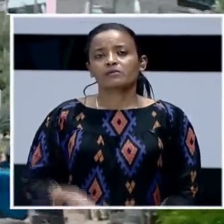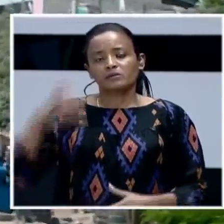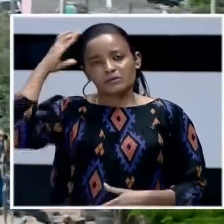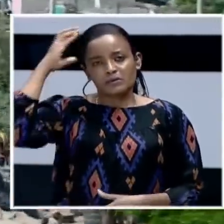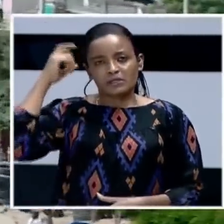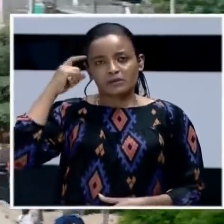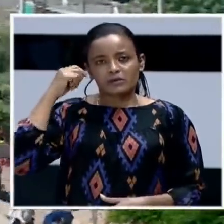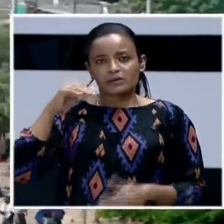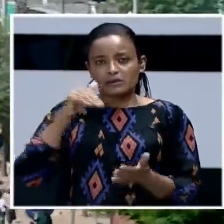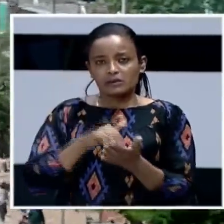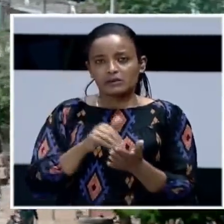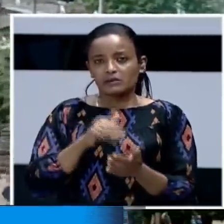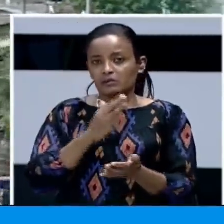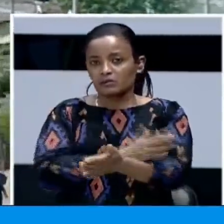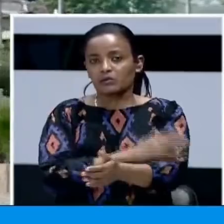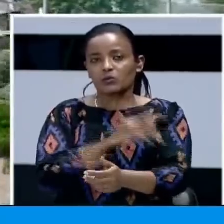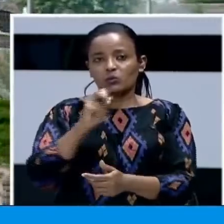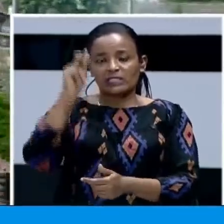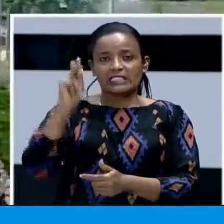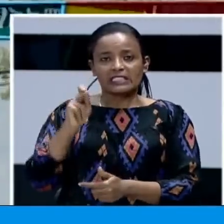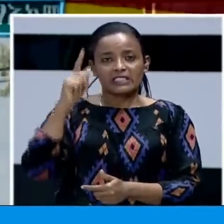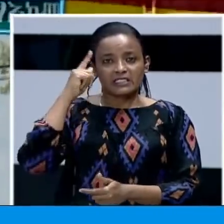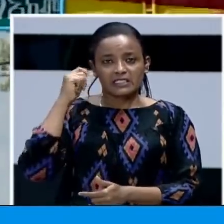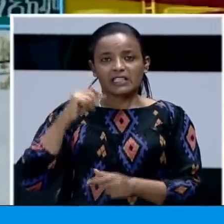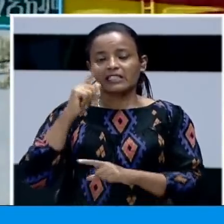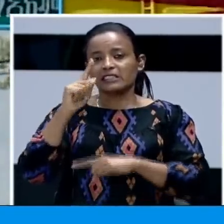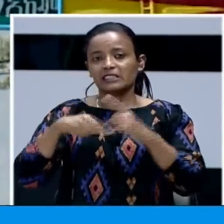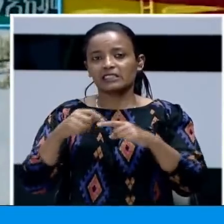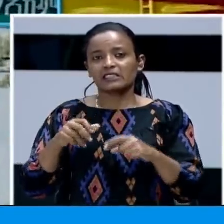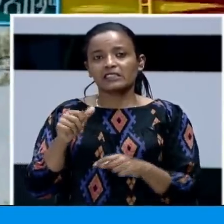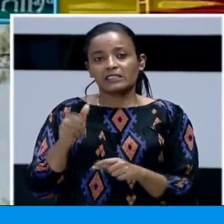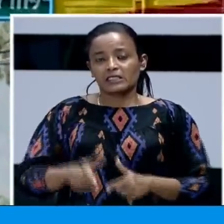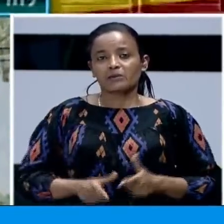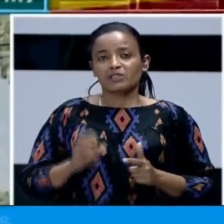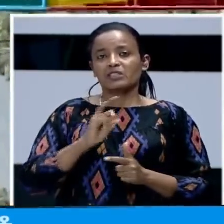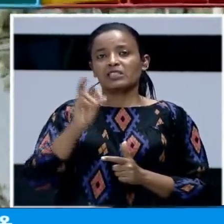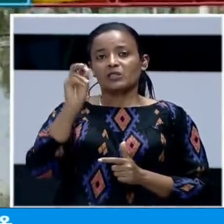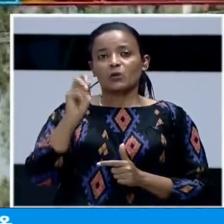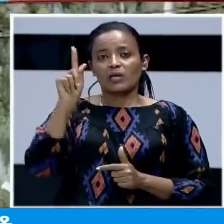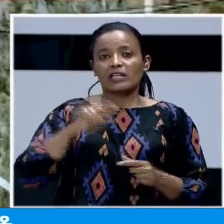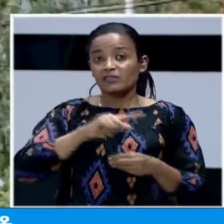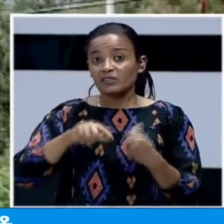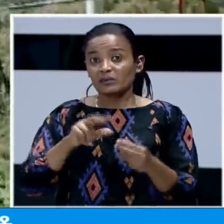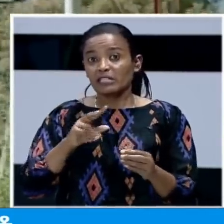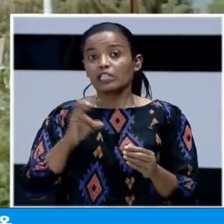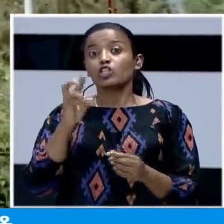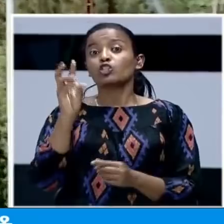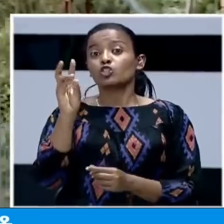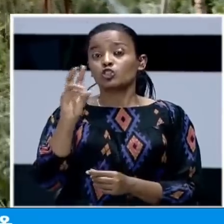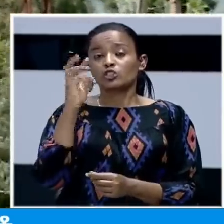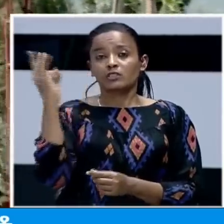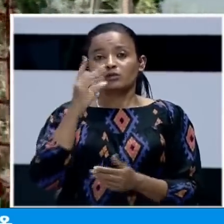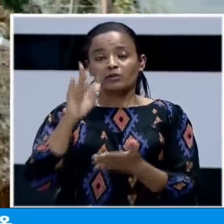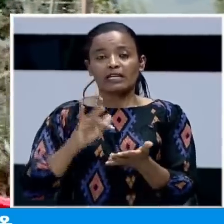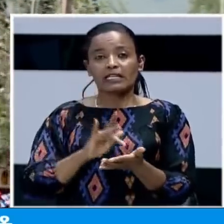منگست تگرایی دگمه متعر رای وردت هت تگرایی انتکاید نبرتی حوانان آبی کبابی آذر کباش دشتت آبیت هت نون ما خلنا